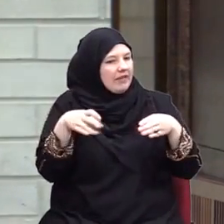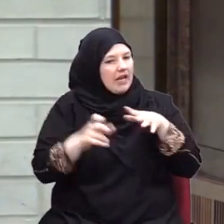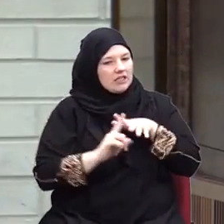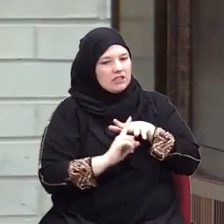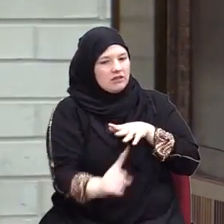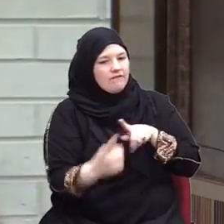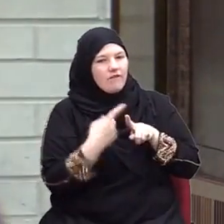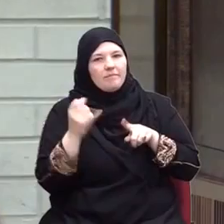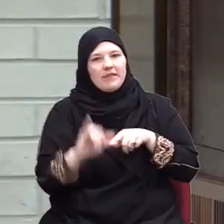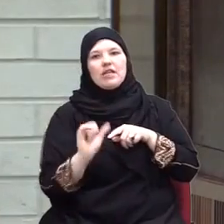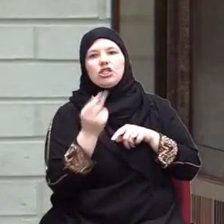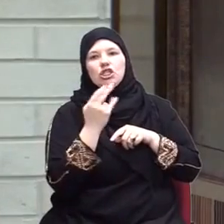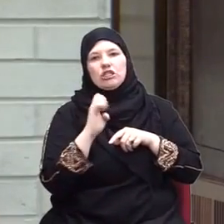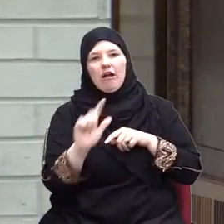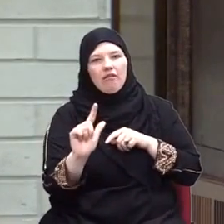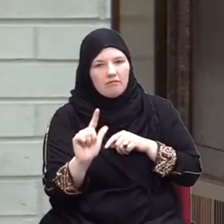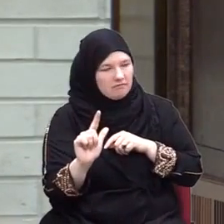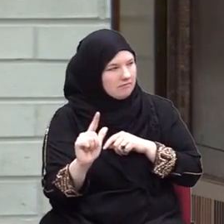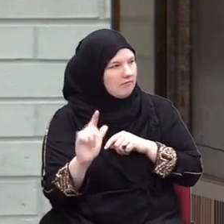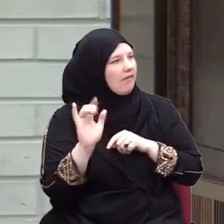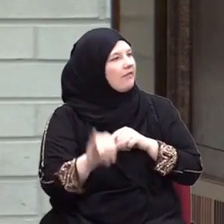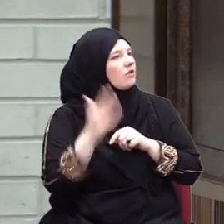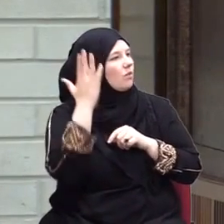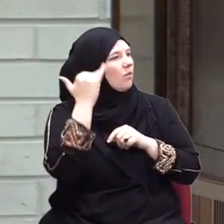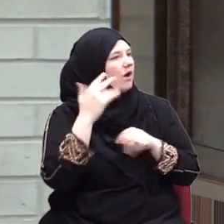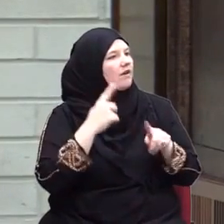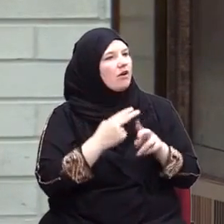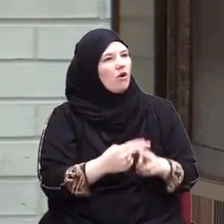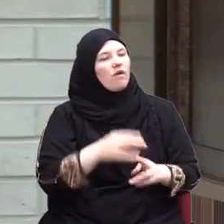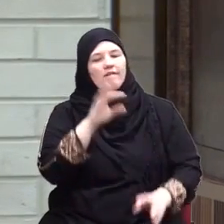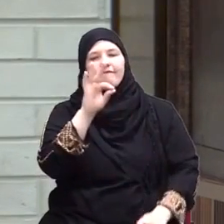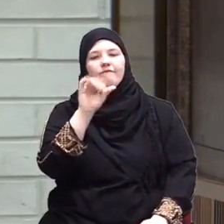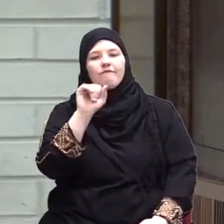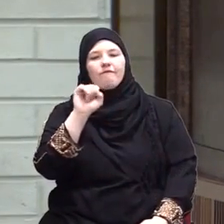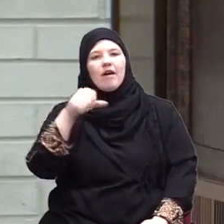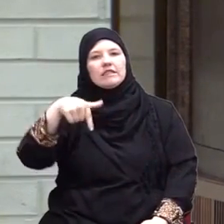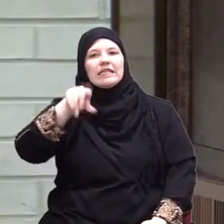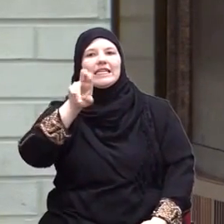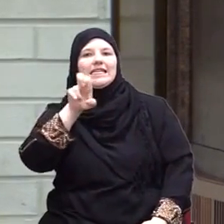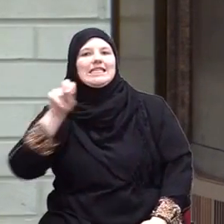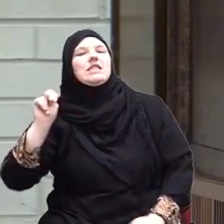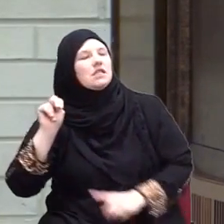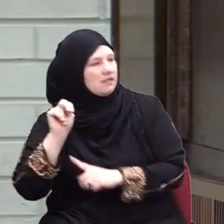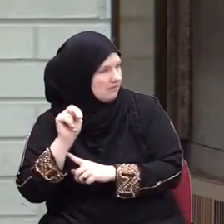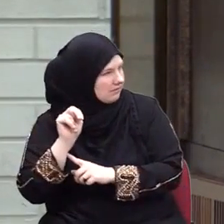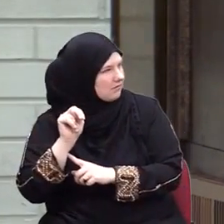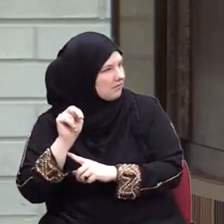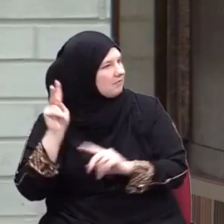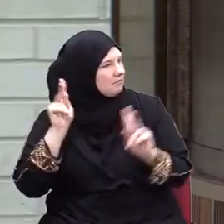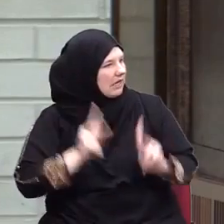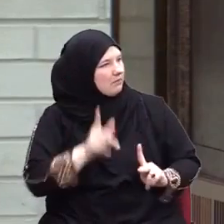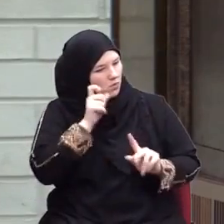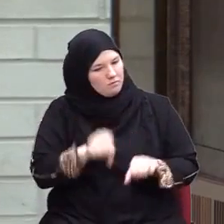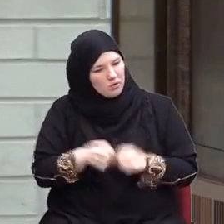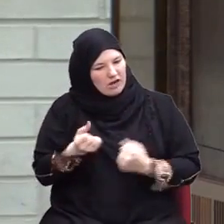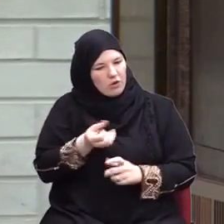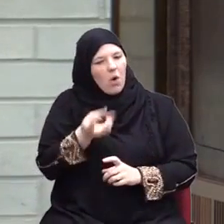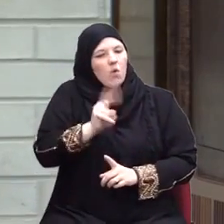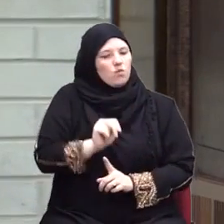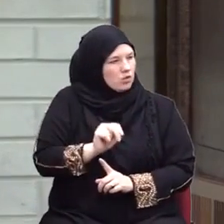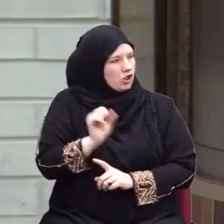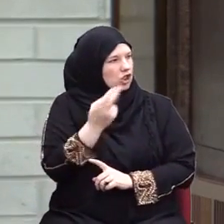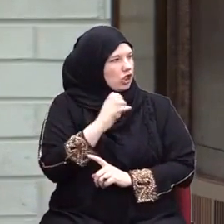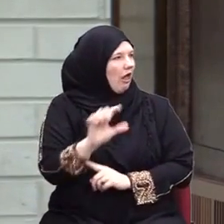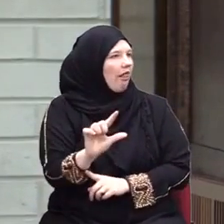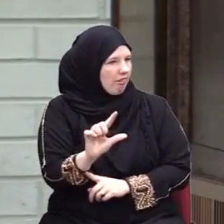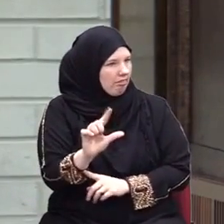from that shell. This is why they are called فَاسِقِينَ. Okay? You see what is